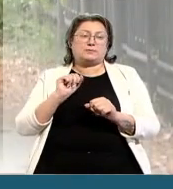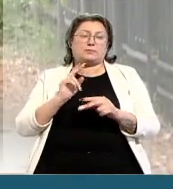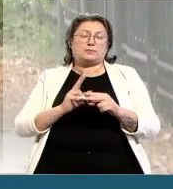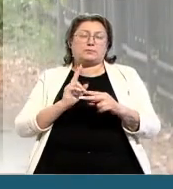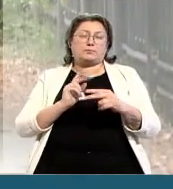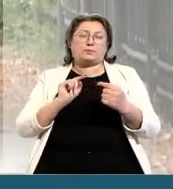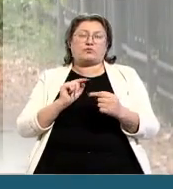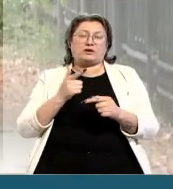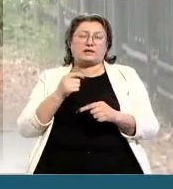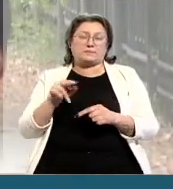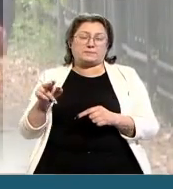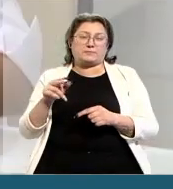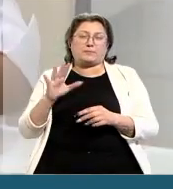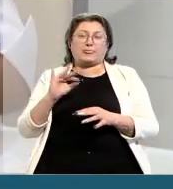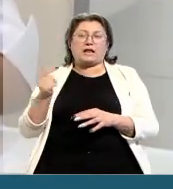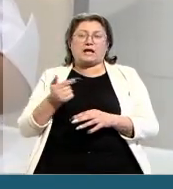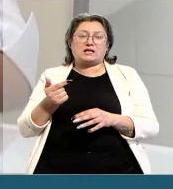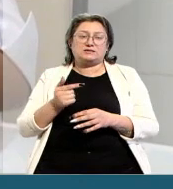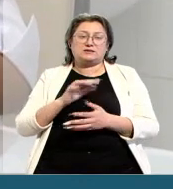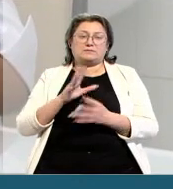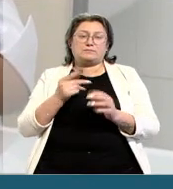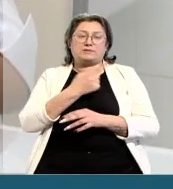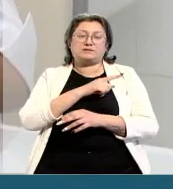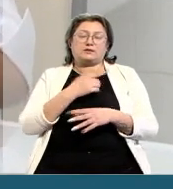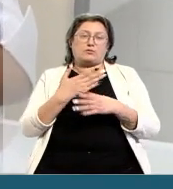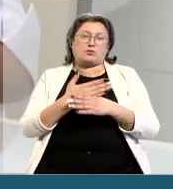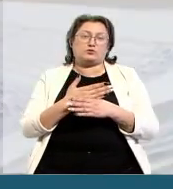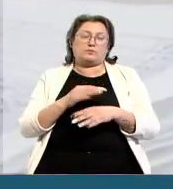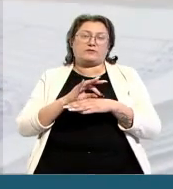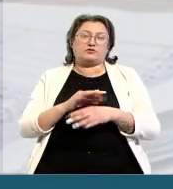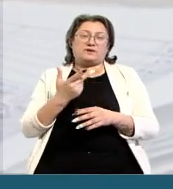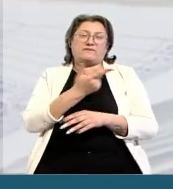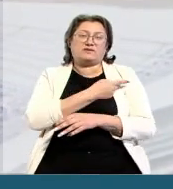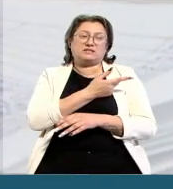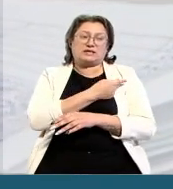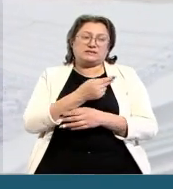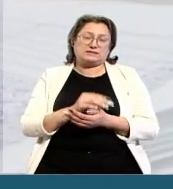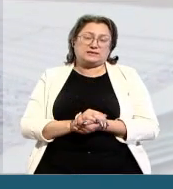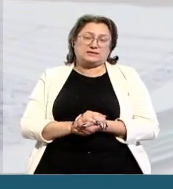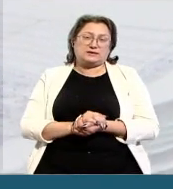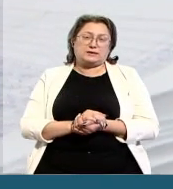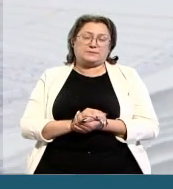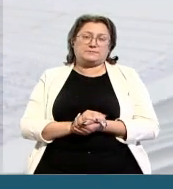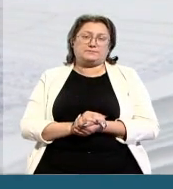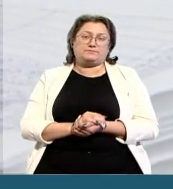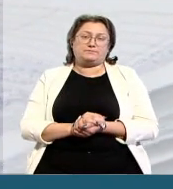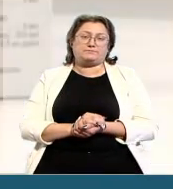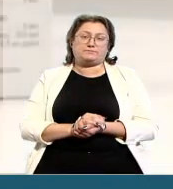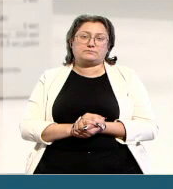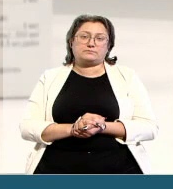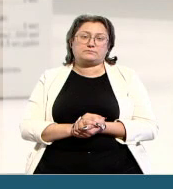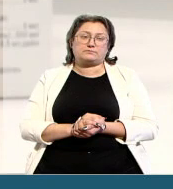қарсы иммундау үшін Грипол плюс тұмауға қарсы вакцинасы егіліп жатыр. Қазіргі кезде коронавирус инфекциясына қарсы иммундау